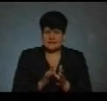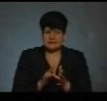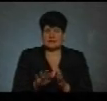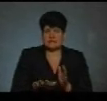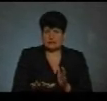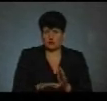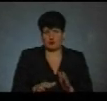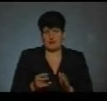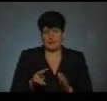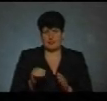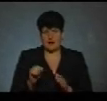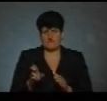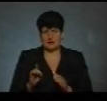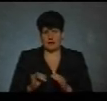лаври.